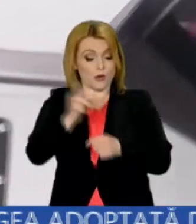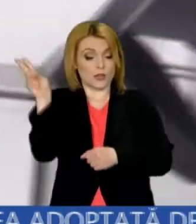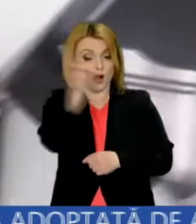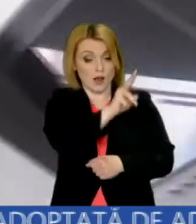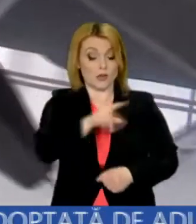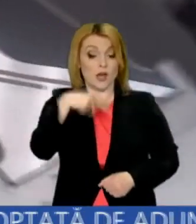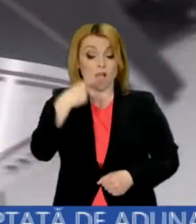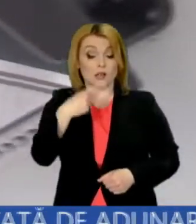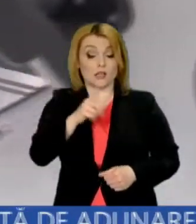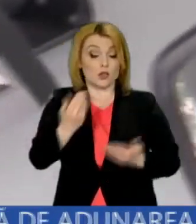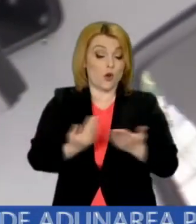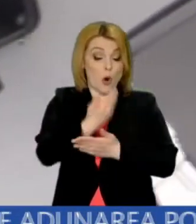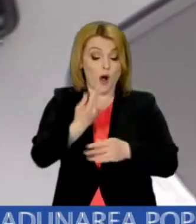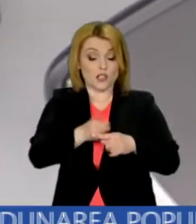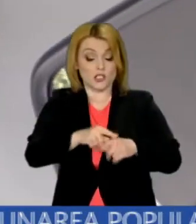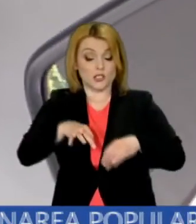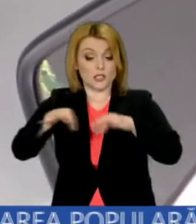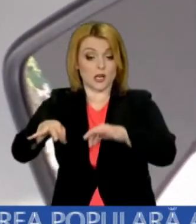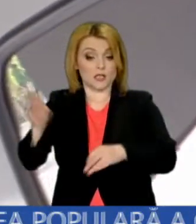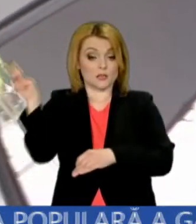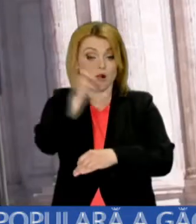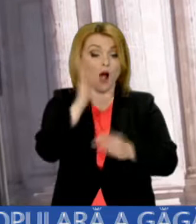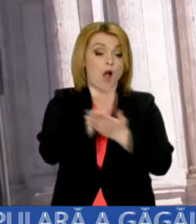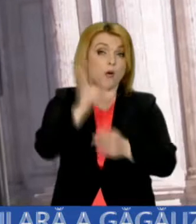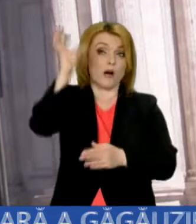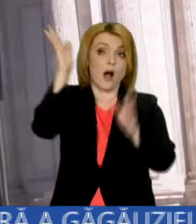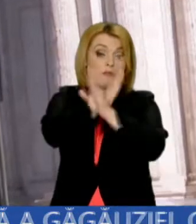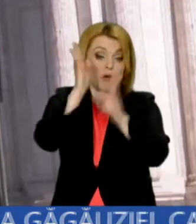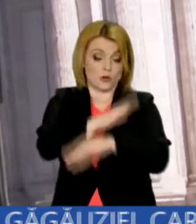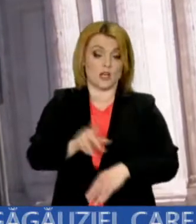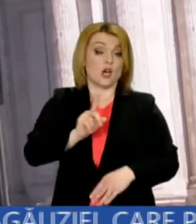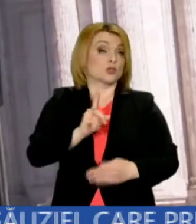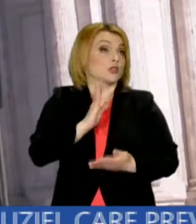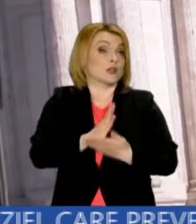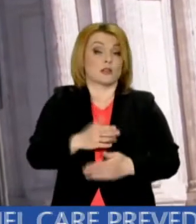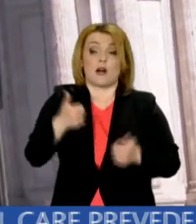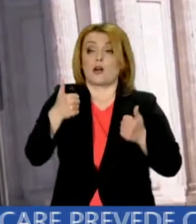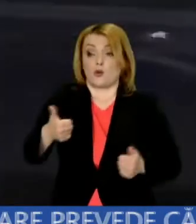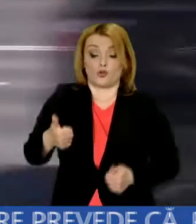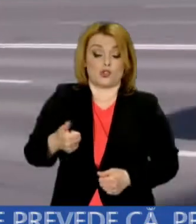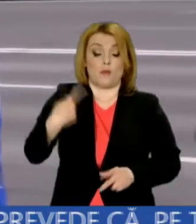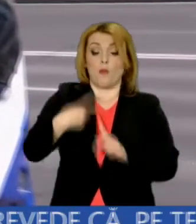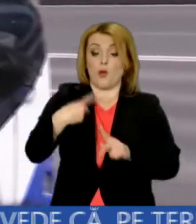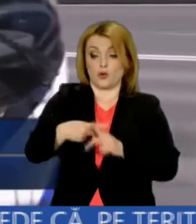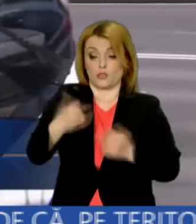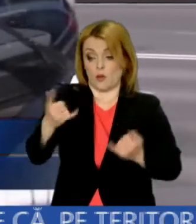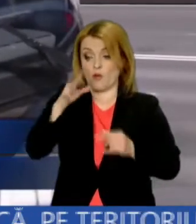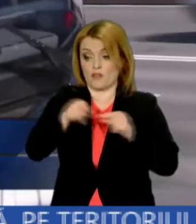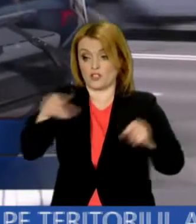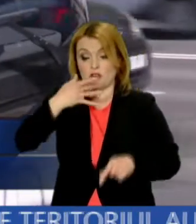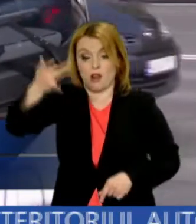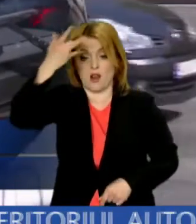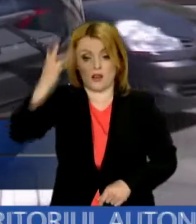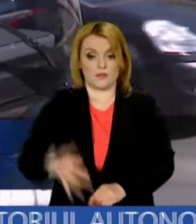spune că noile mijloace de transport dispun de aer condiționat, ceea ce este un avantaj pe timp de vară. Mi-e ușor și mult